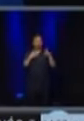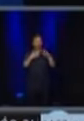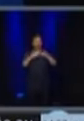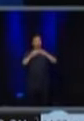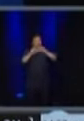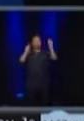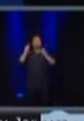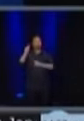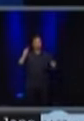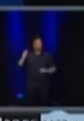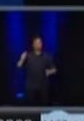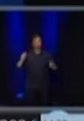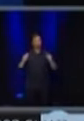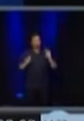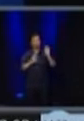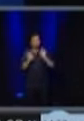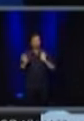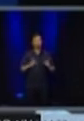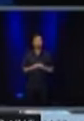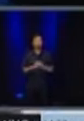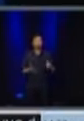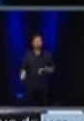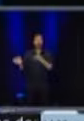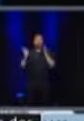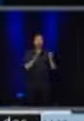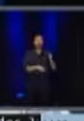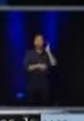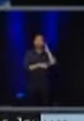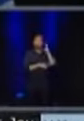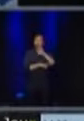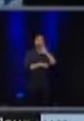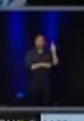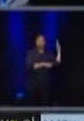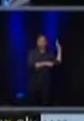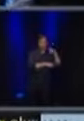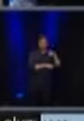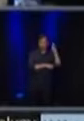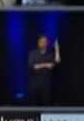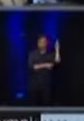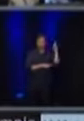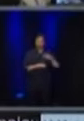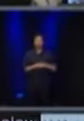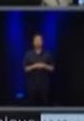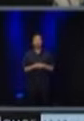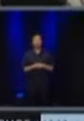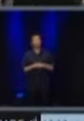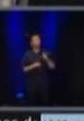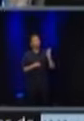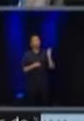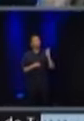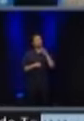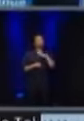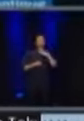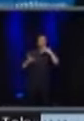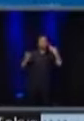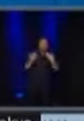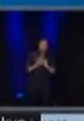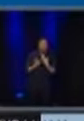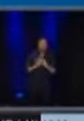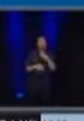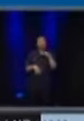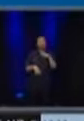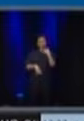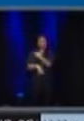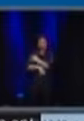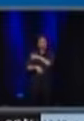disponibles. Jacques Bissonnet, Radio-Canada. Oui, bonjour, messieurs. Monsieur Legault, vous évoquez... Il y a des bonnes nouvelles, à savoir que la vaccination,